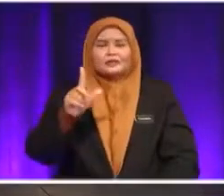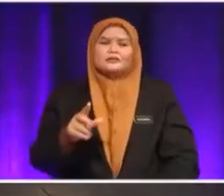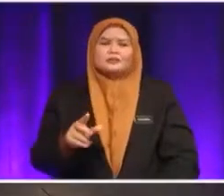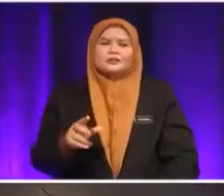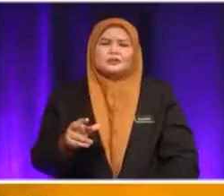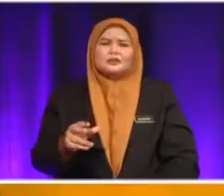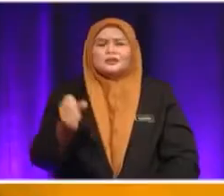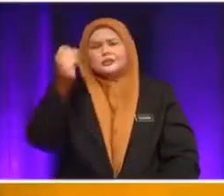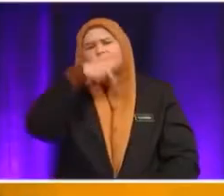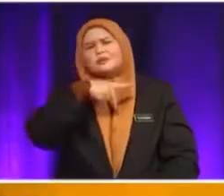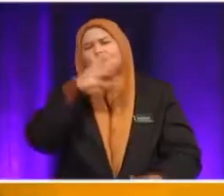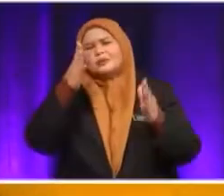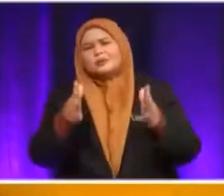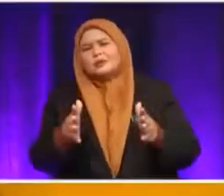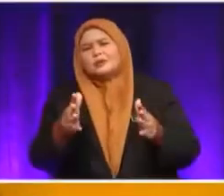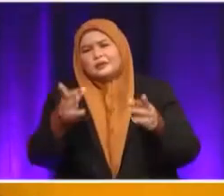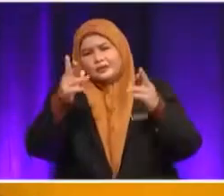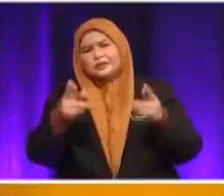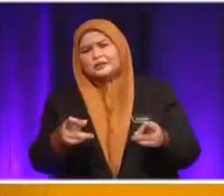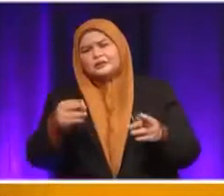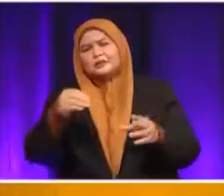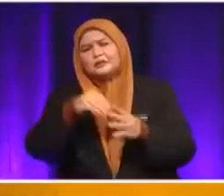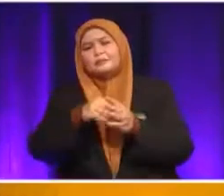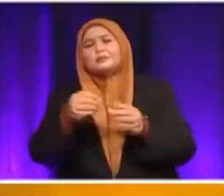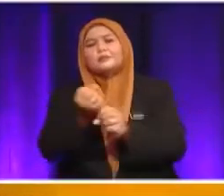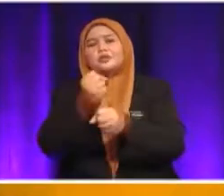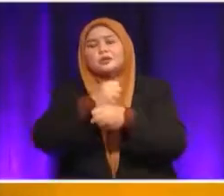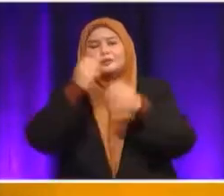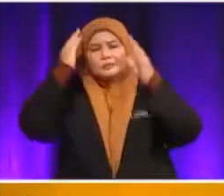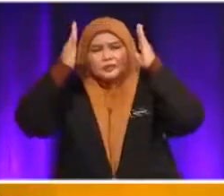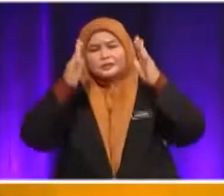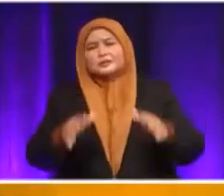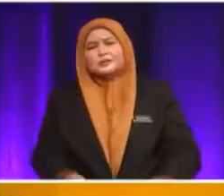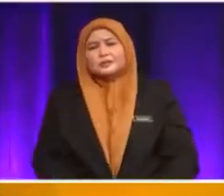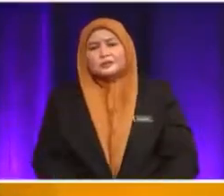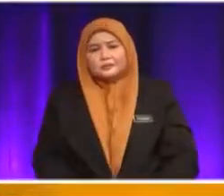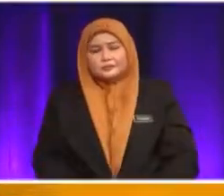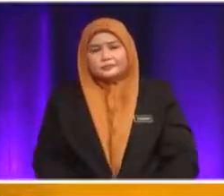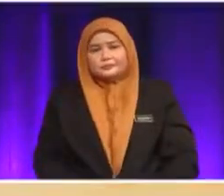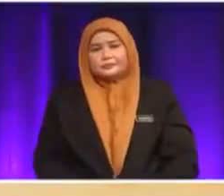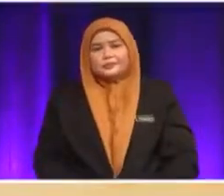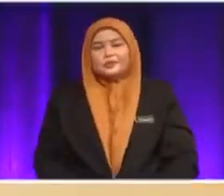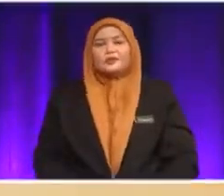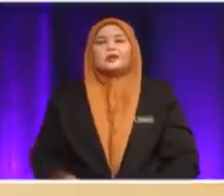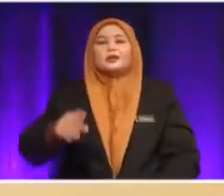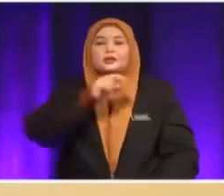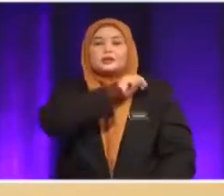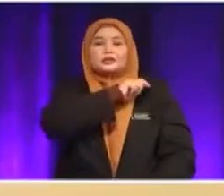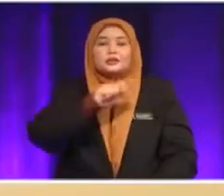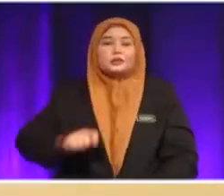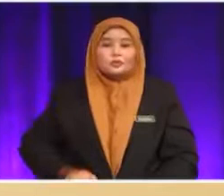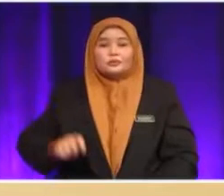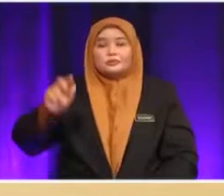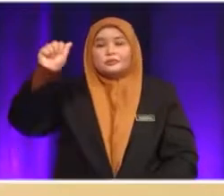tempatkan terhadap pembentukan Malaysia Oke tunggu Abdur mengumumkan cadangan